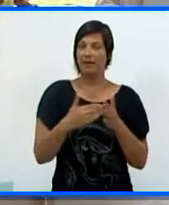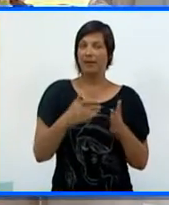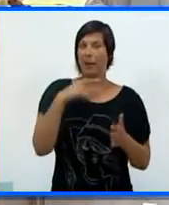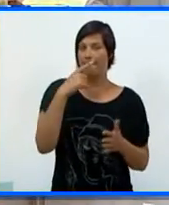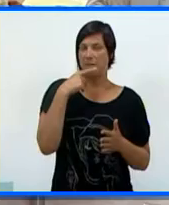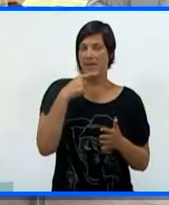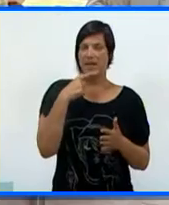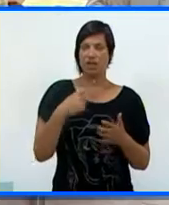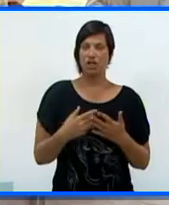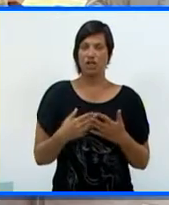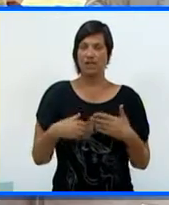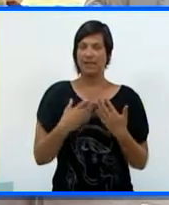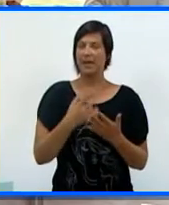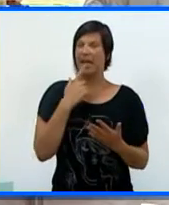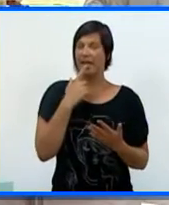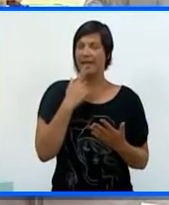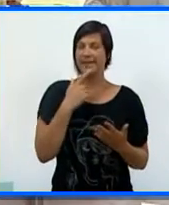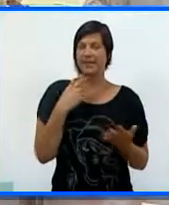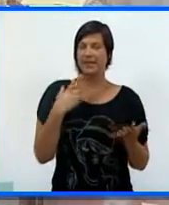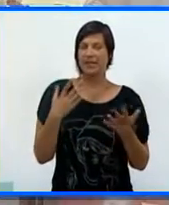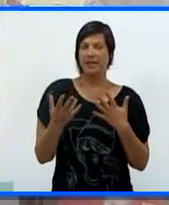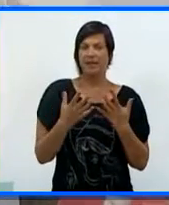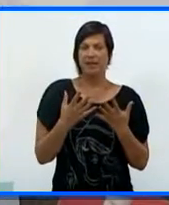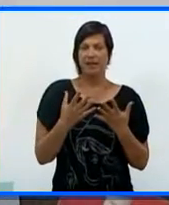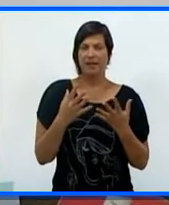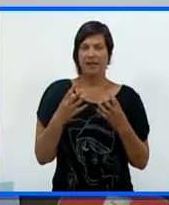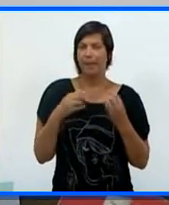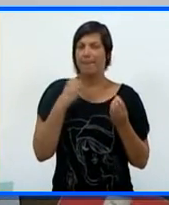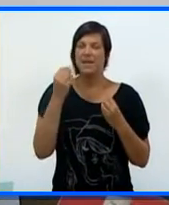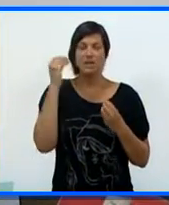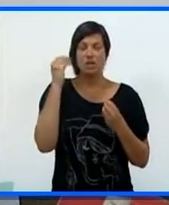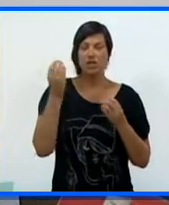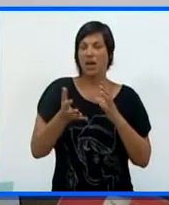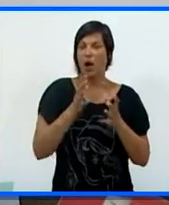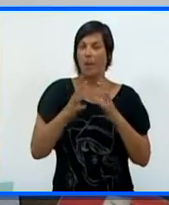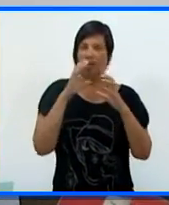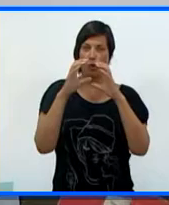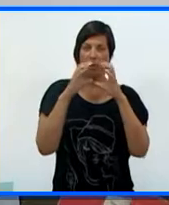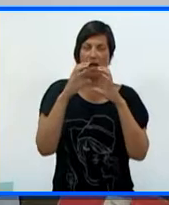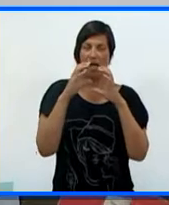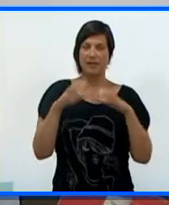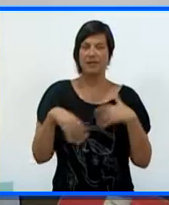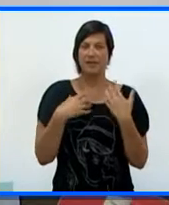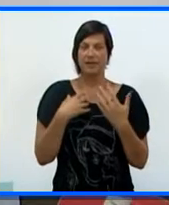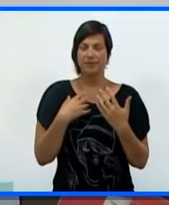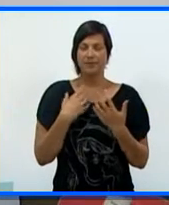Treba reći da je taj jezik jedan specifičan oblik komunikacije